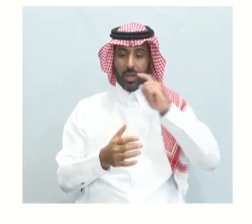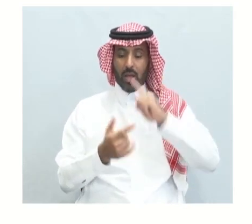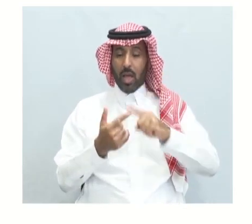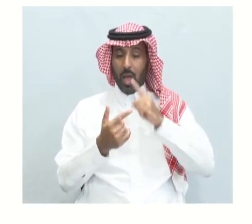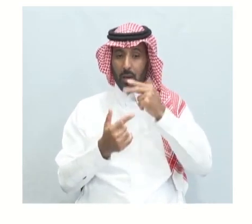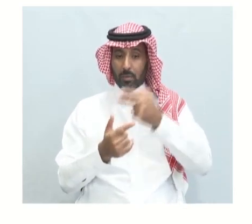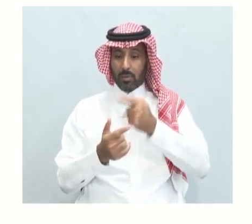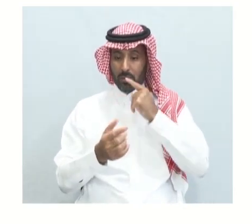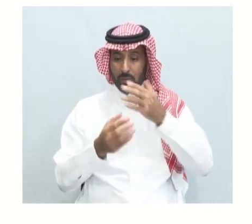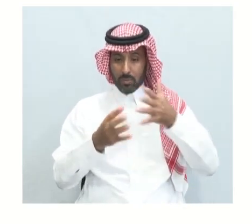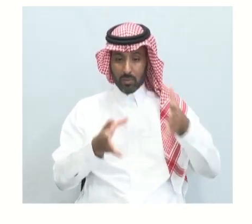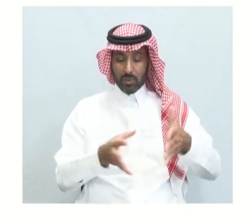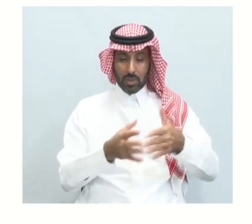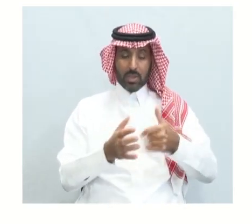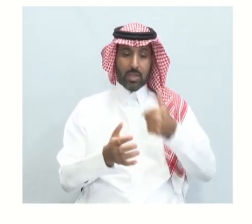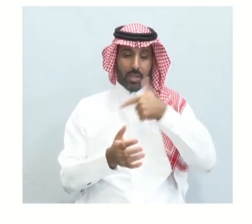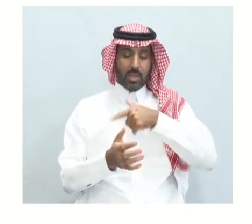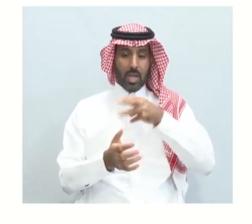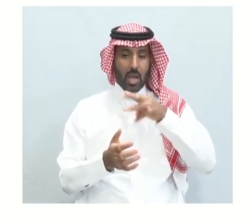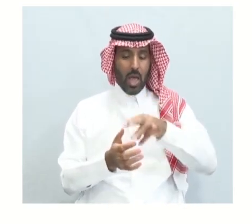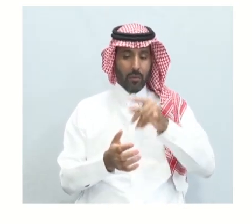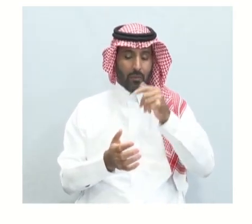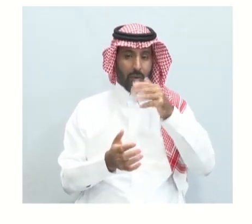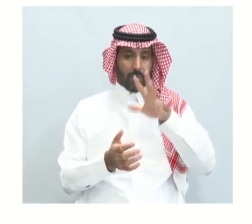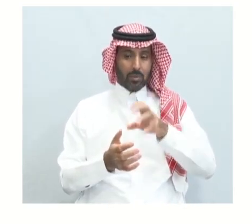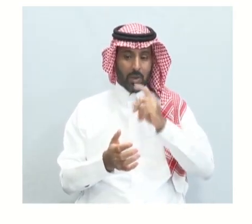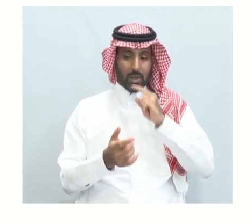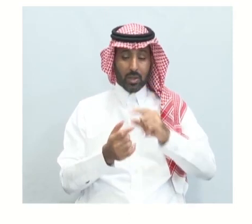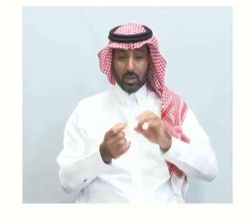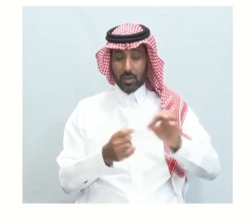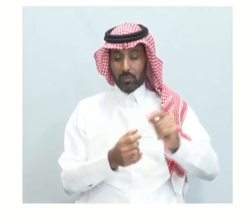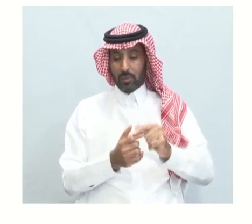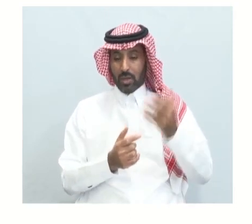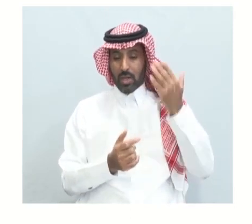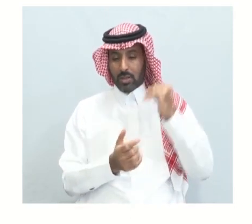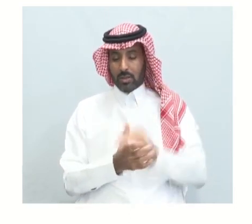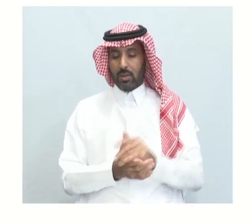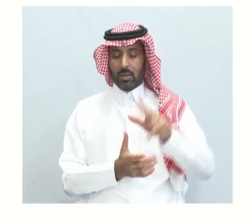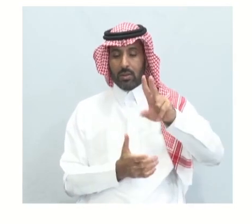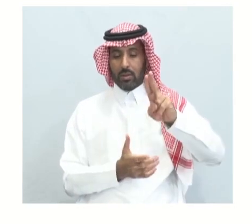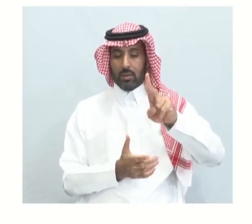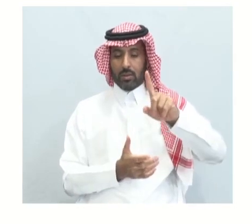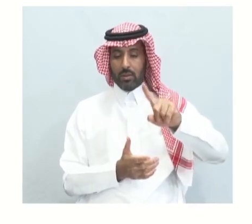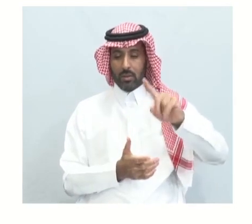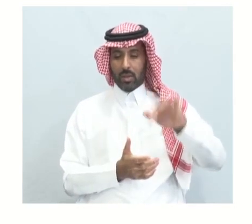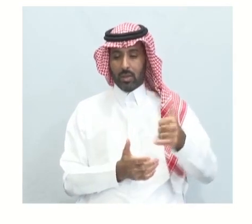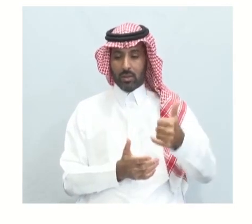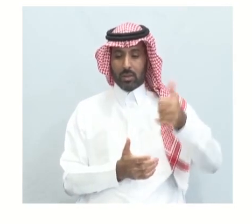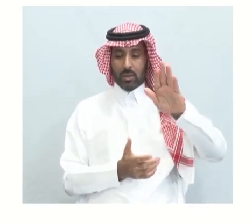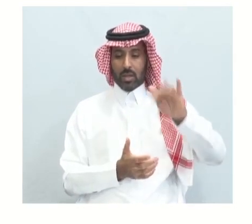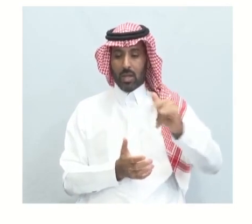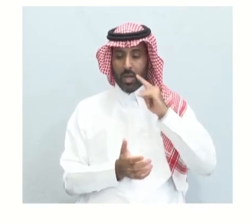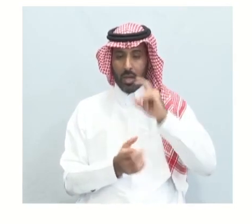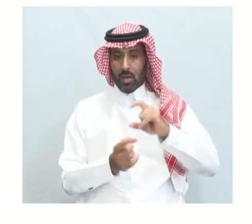كشفه حوالي 6500 م وهو من العصر الترياسي العلوي في